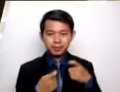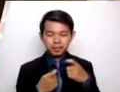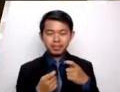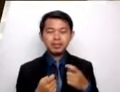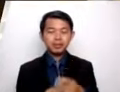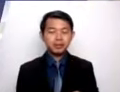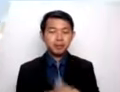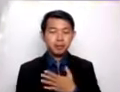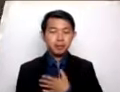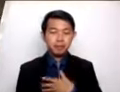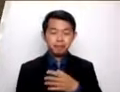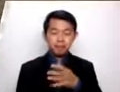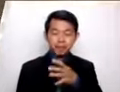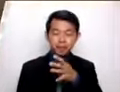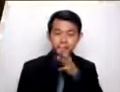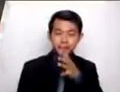Story.